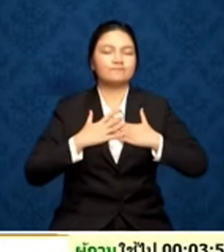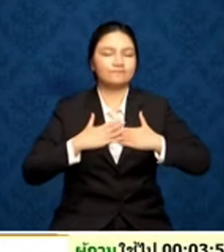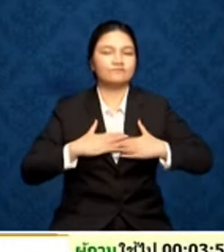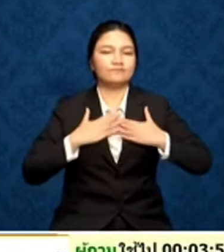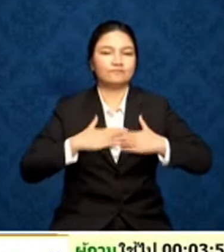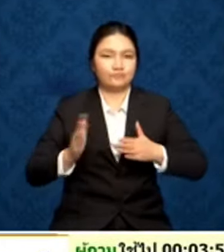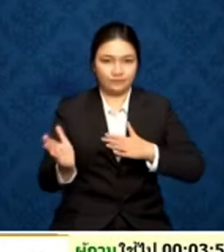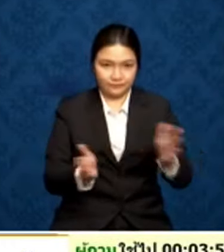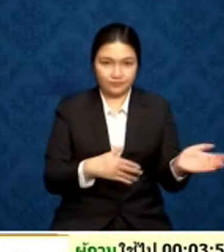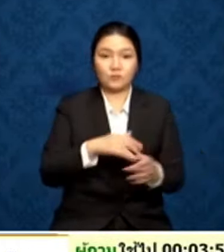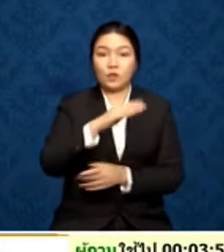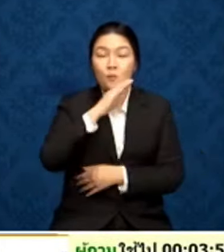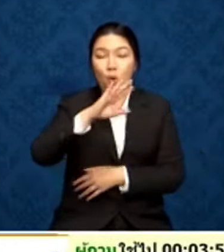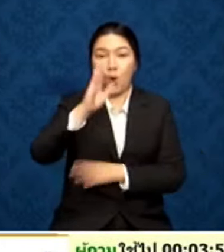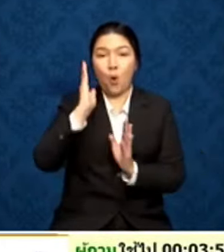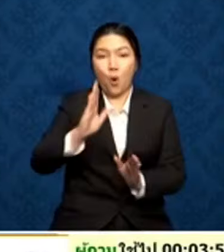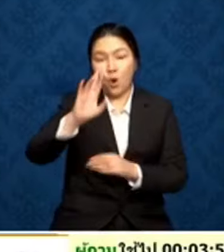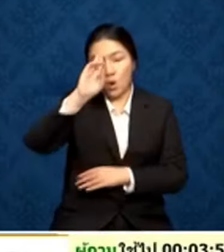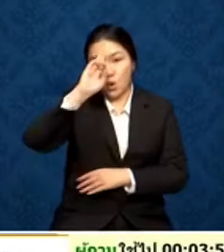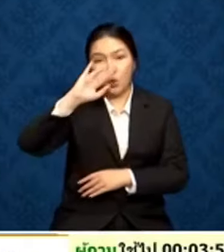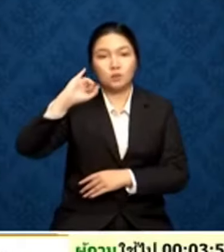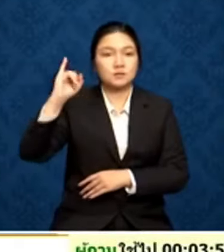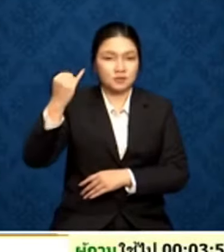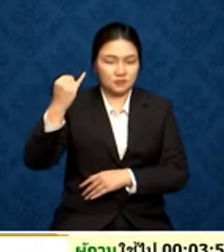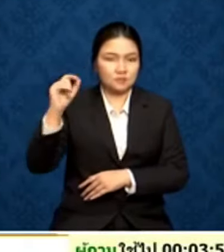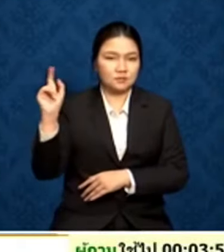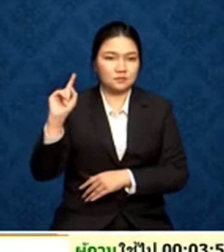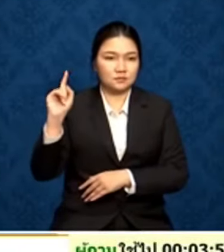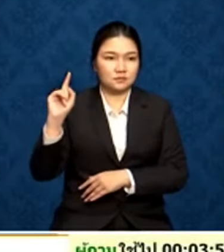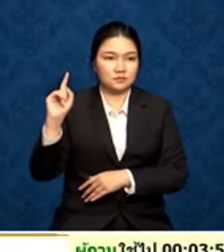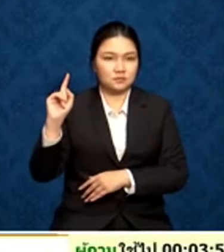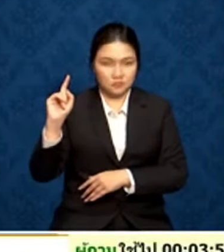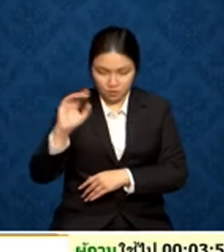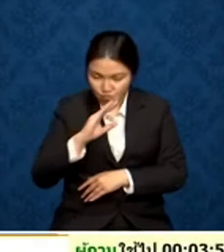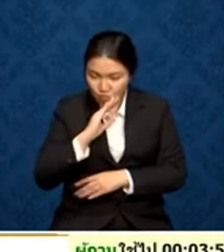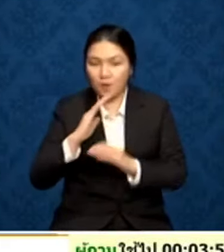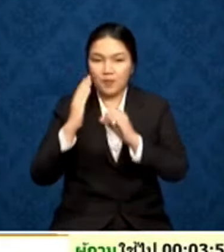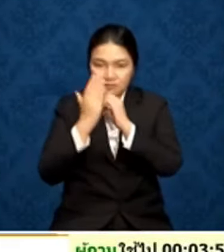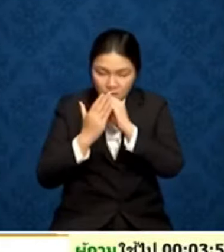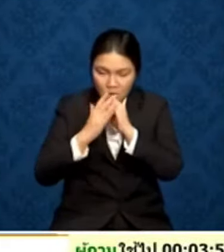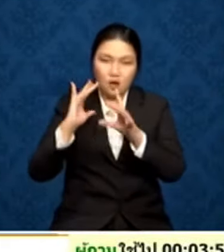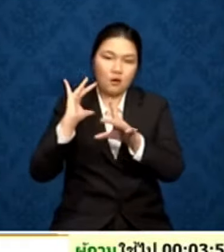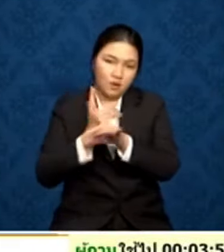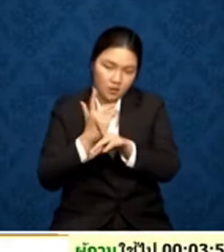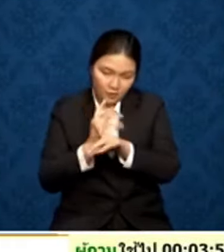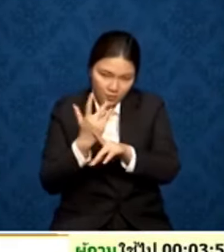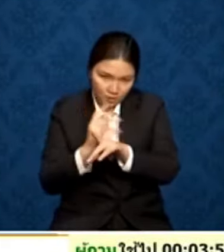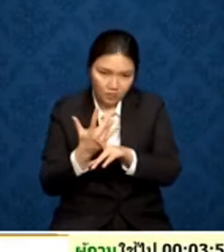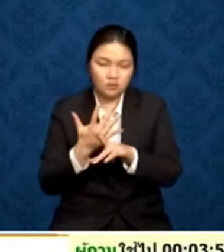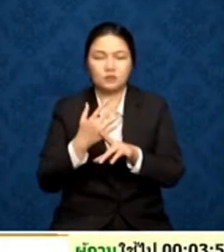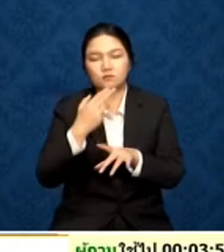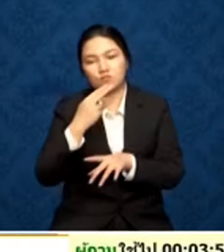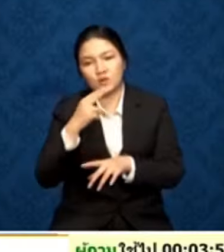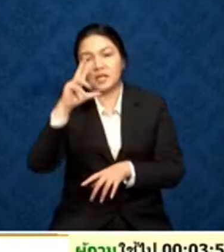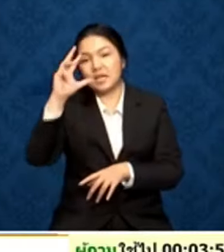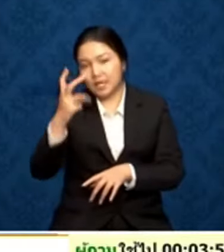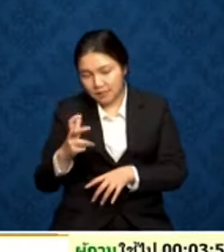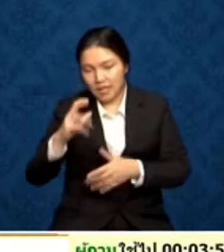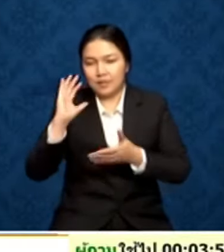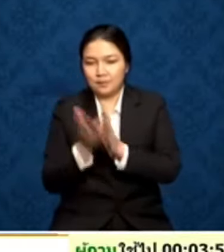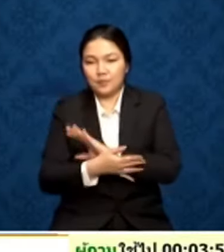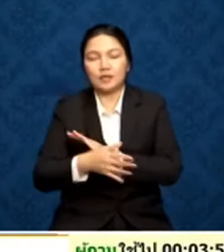ชที่เกี่ยวข้องกับสิ่งเสพติดเหล้าแอลกอฮอล์บุหรี่กัญชาย